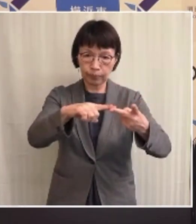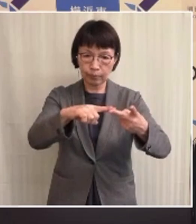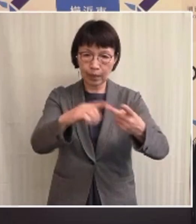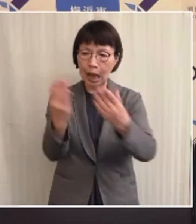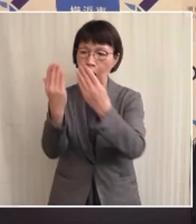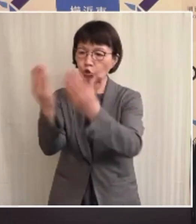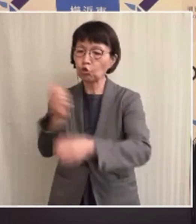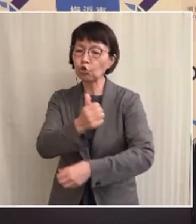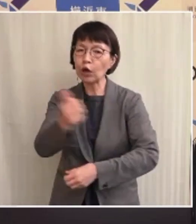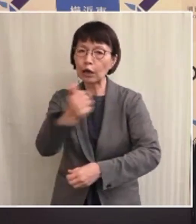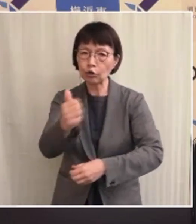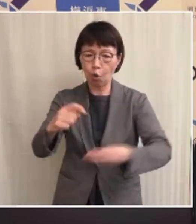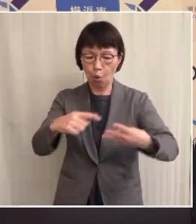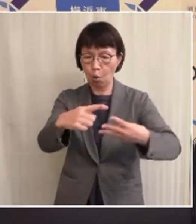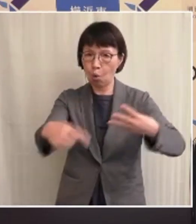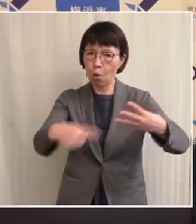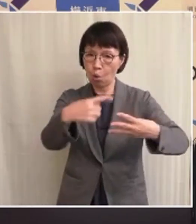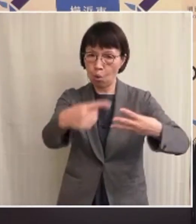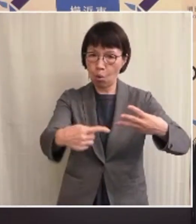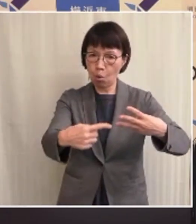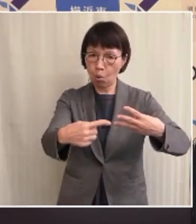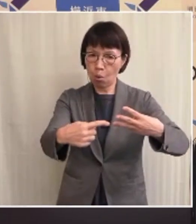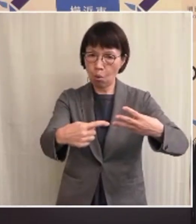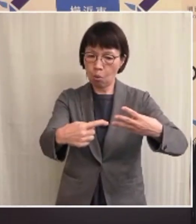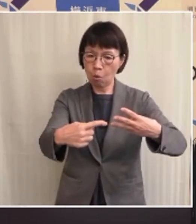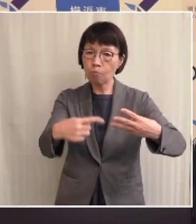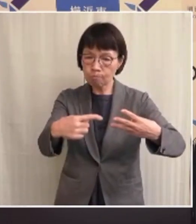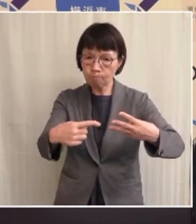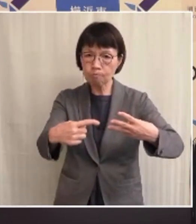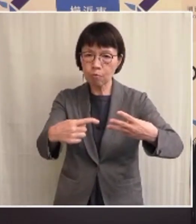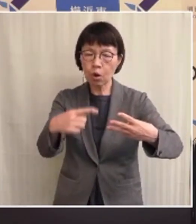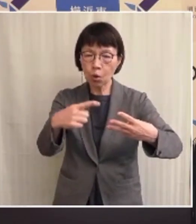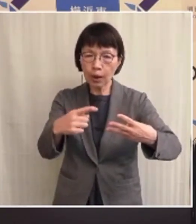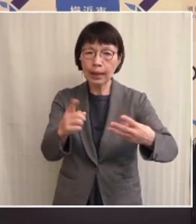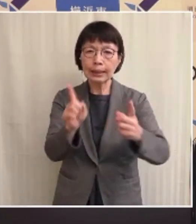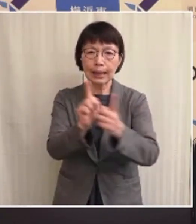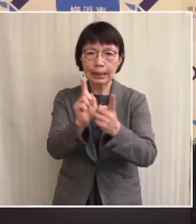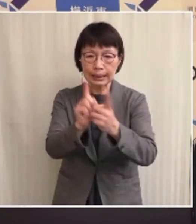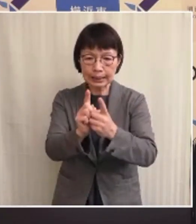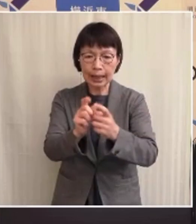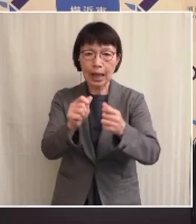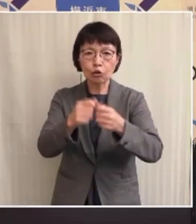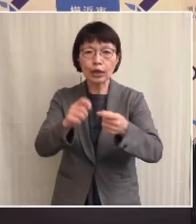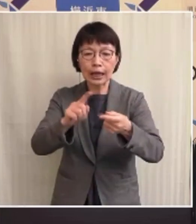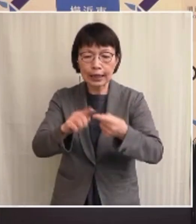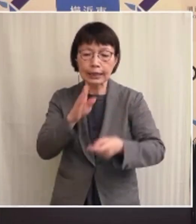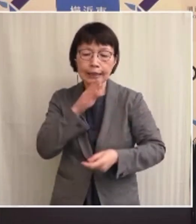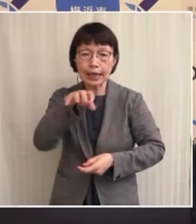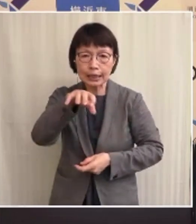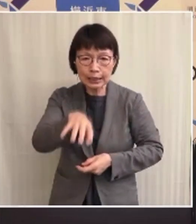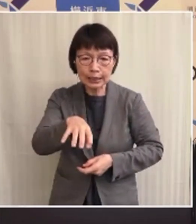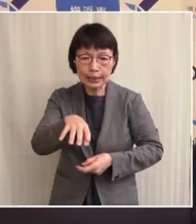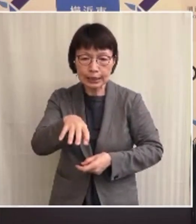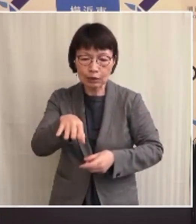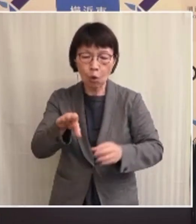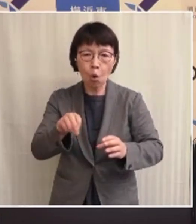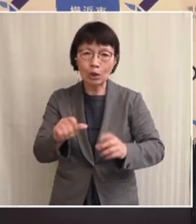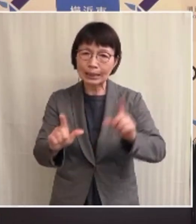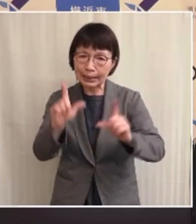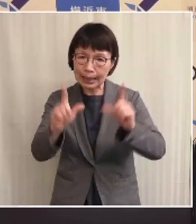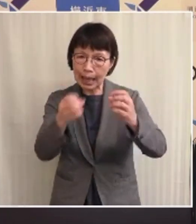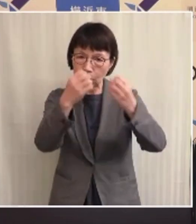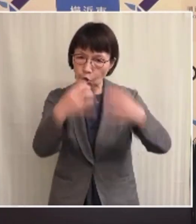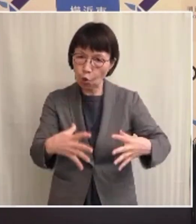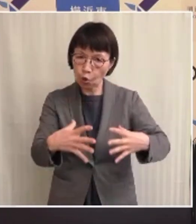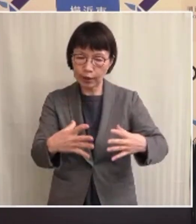通学路、これらに対して具体的に現地の地形条件とか交通規制、こういった